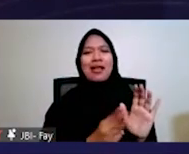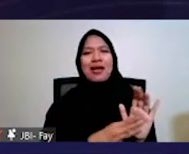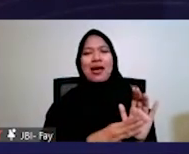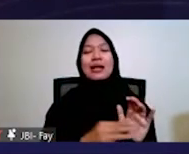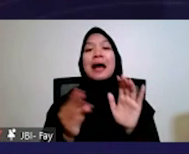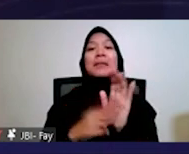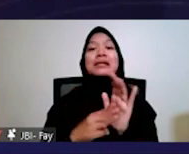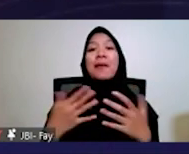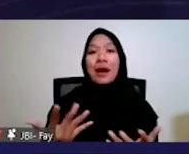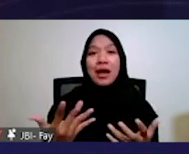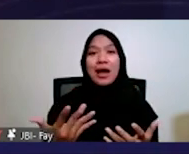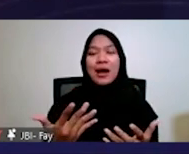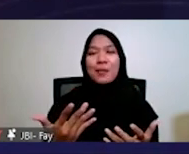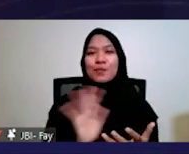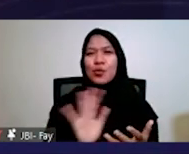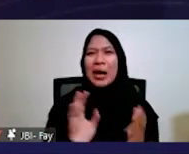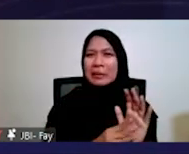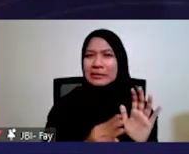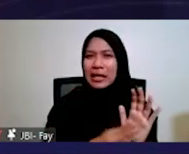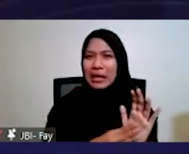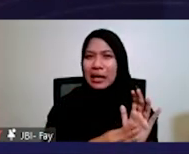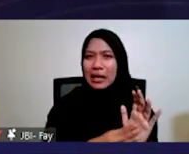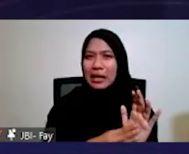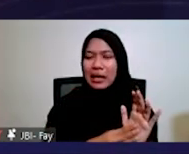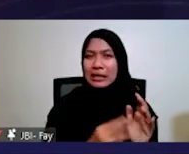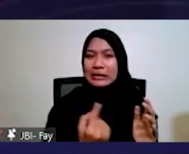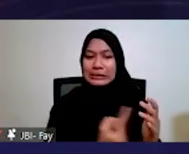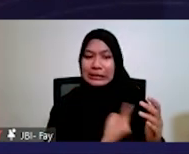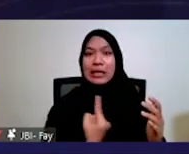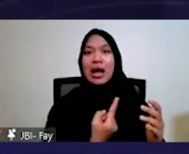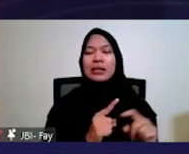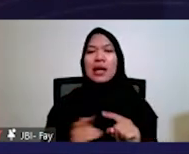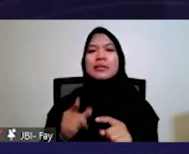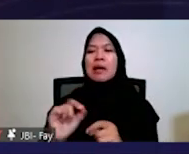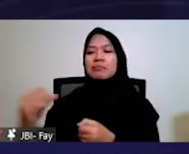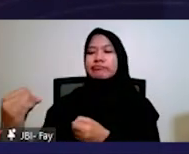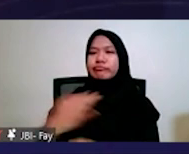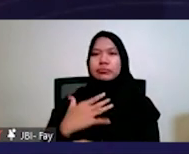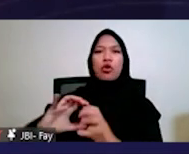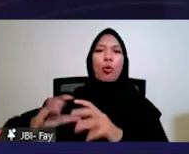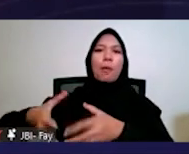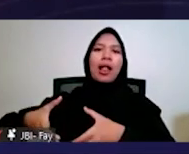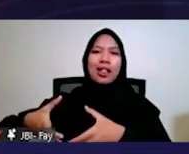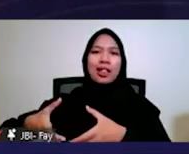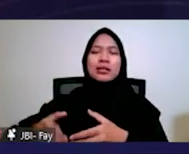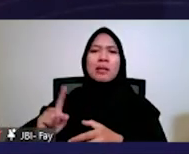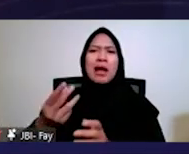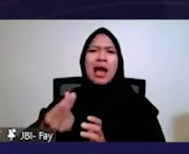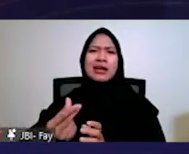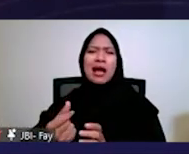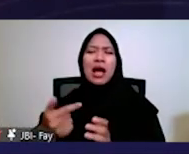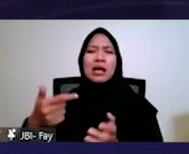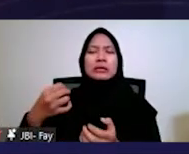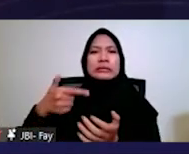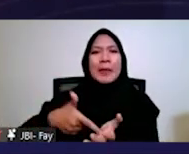masalahnya opo gak Bukan masalah dari kita tapi karena Dampak paint karena harga energinya yang